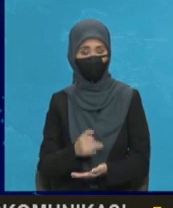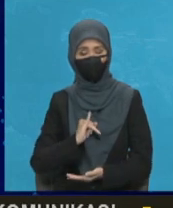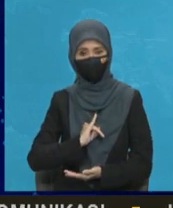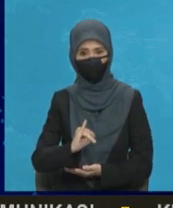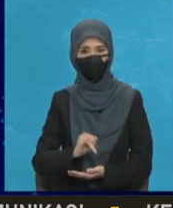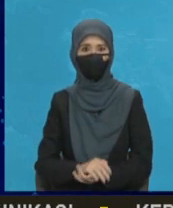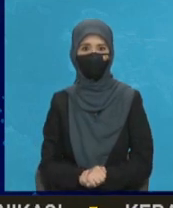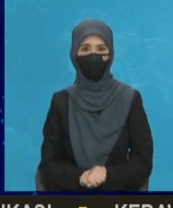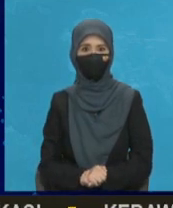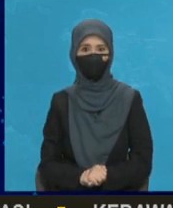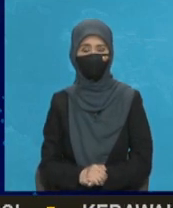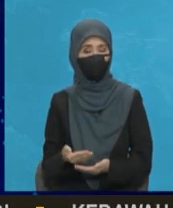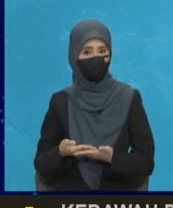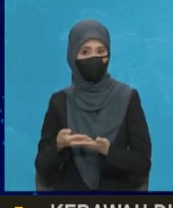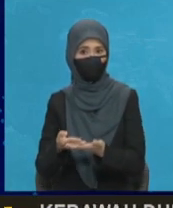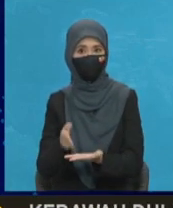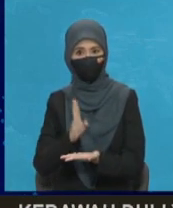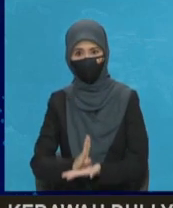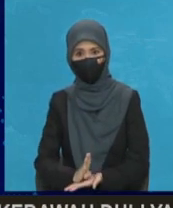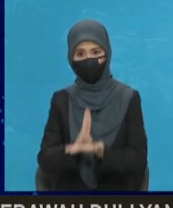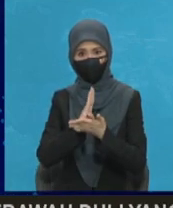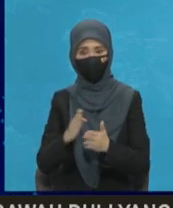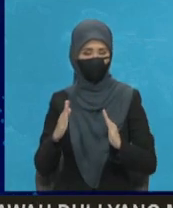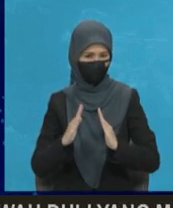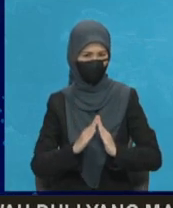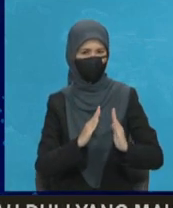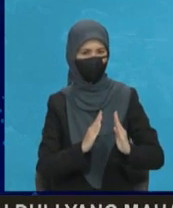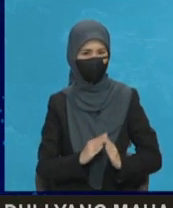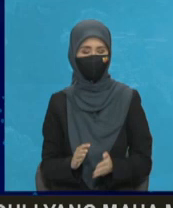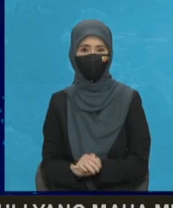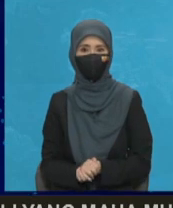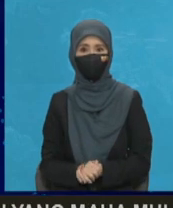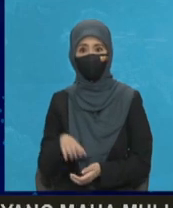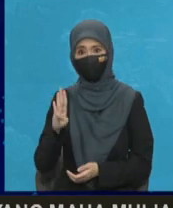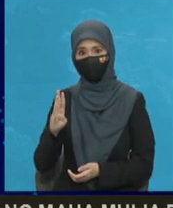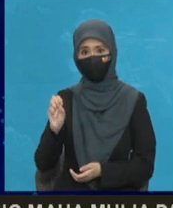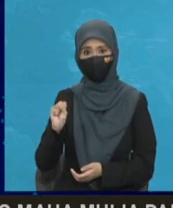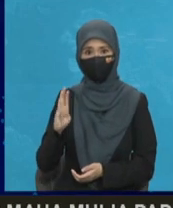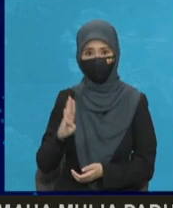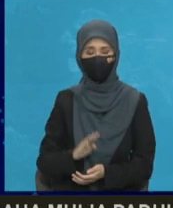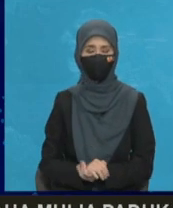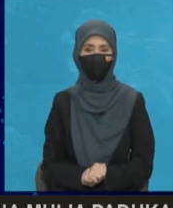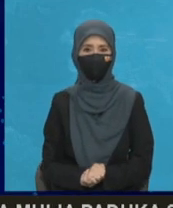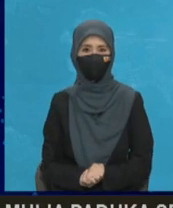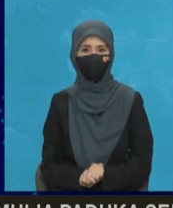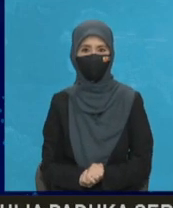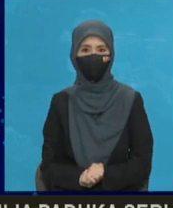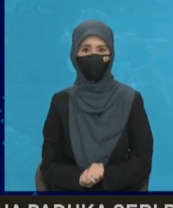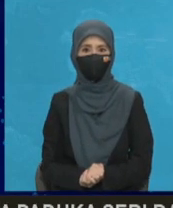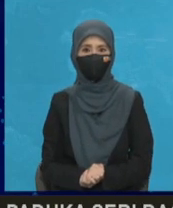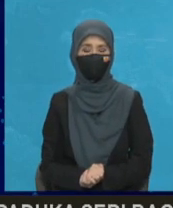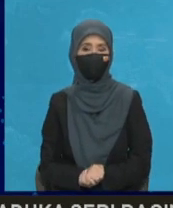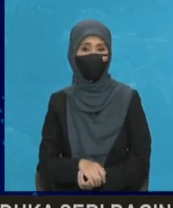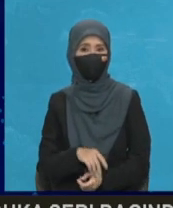lagi pengagihan bantuan ke rumah-rumah mualaf ia memerlukan di daerah Brunei dan Muara menerusi Project foto Barokah